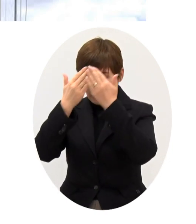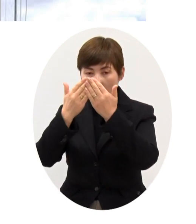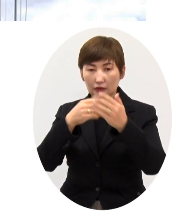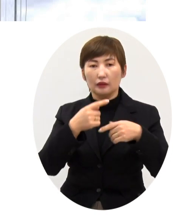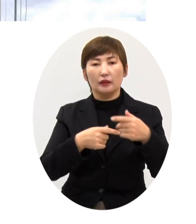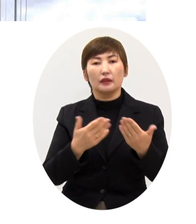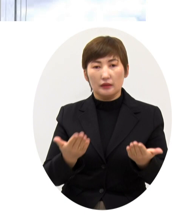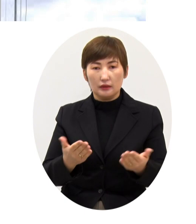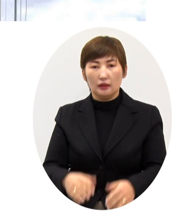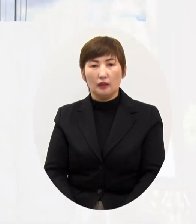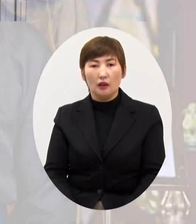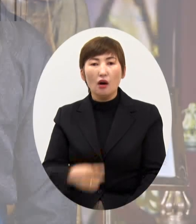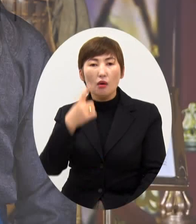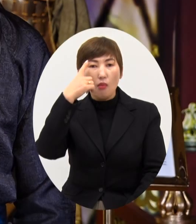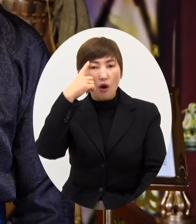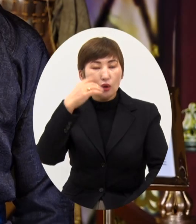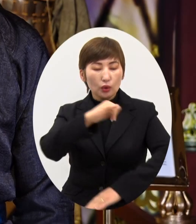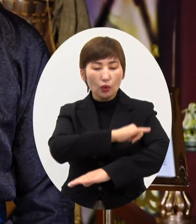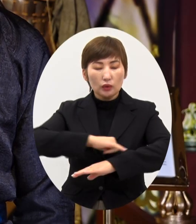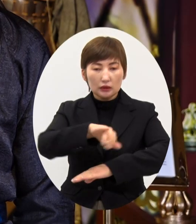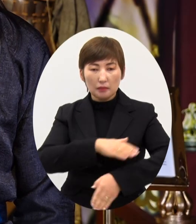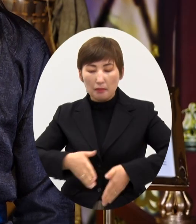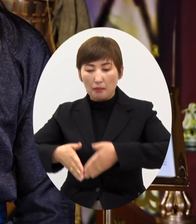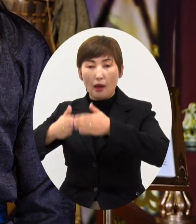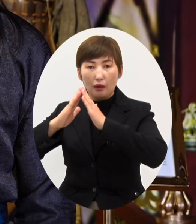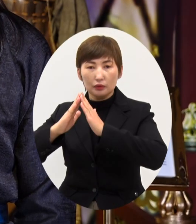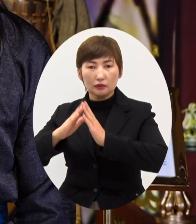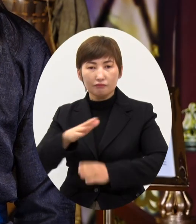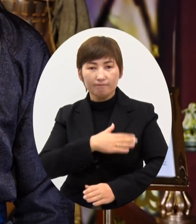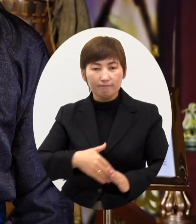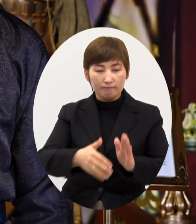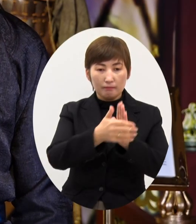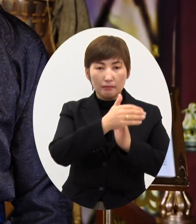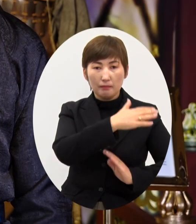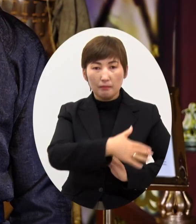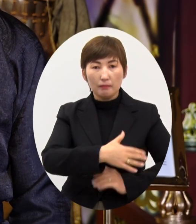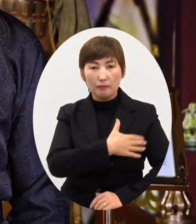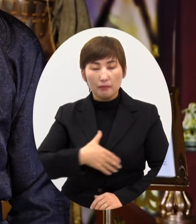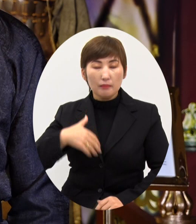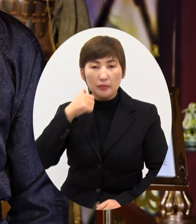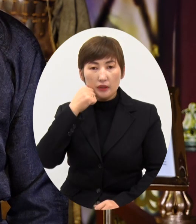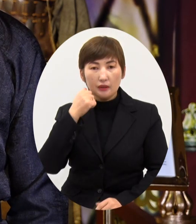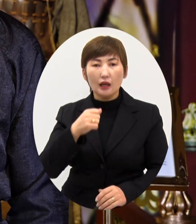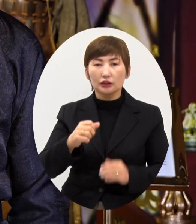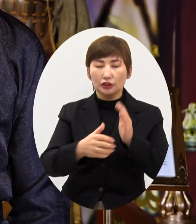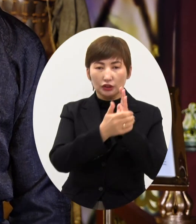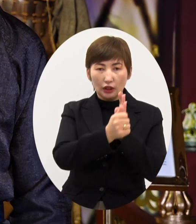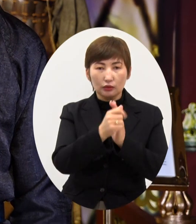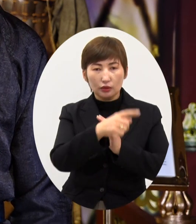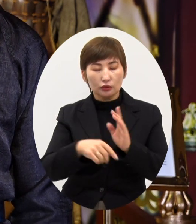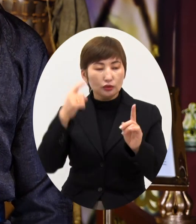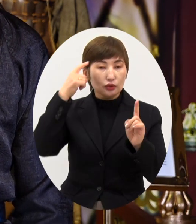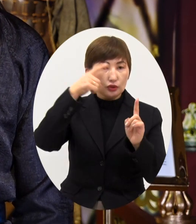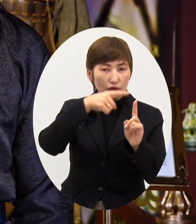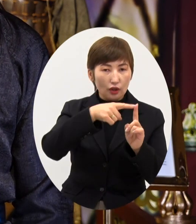талаар ярилццгаая. За, тусгаар тогтнол гэдэг нь аливаа үндэсний бие даасан байдлыг хэлдэг байгаа. Монгол улсын эрхэм зорилго